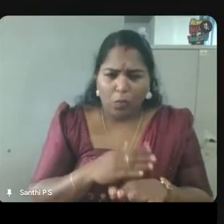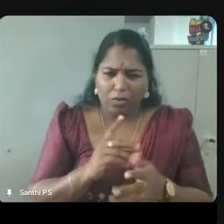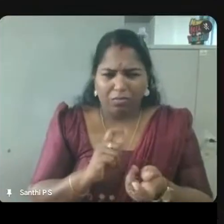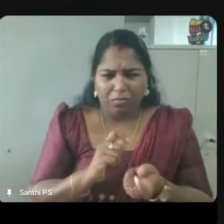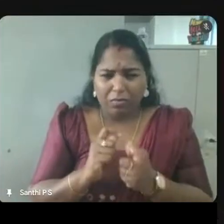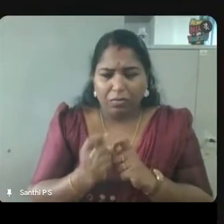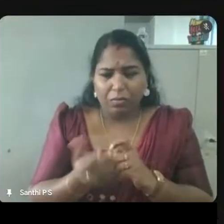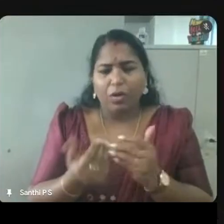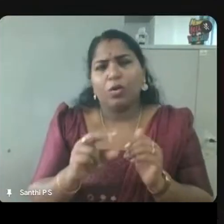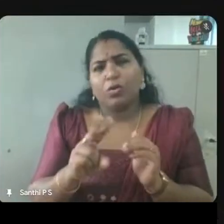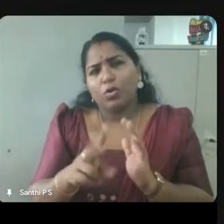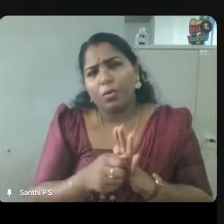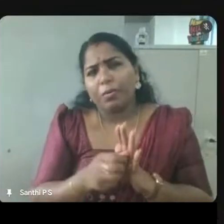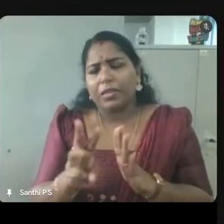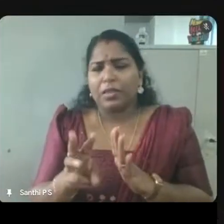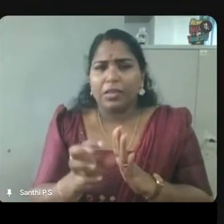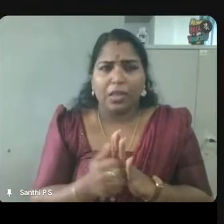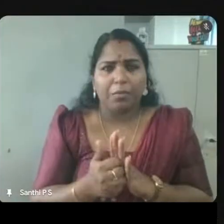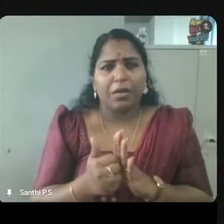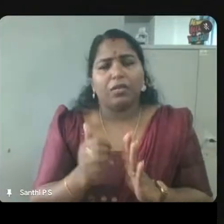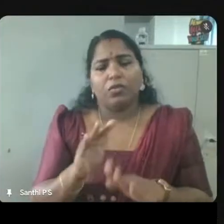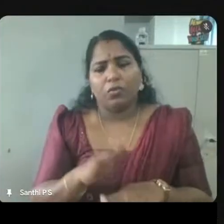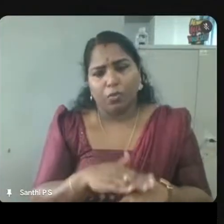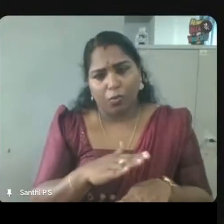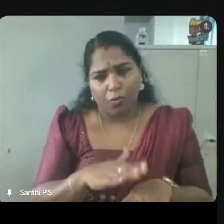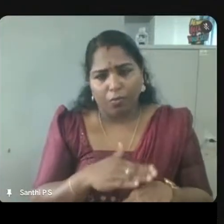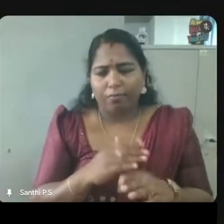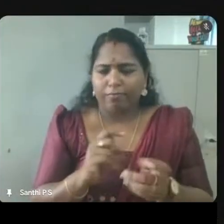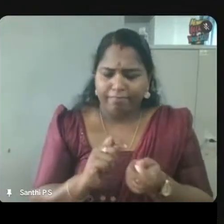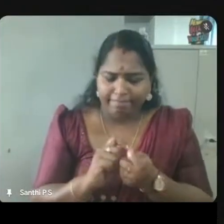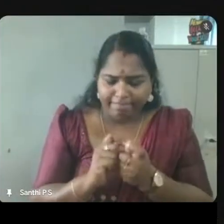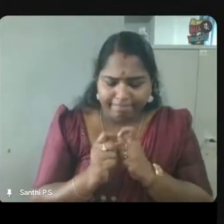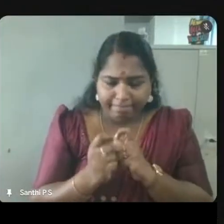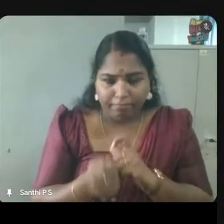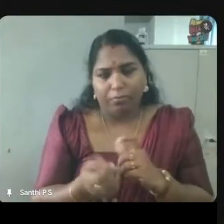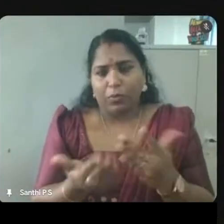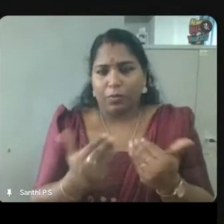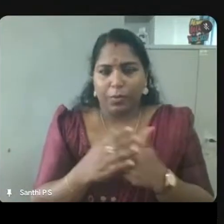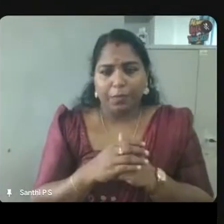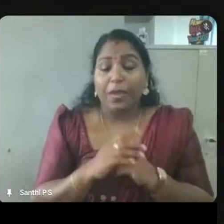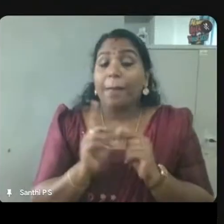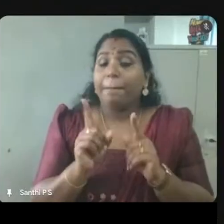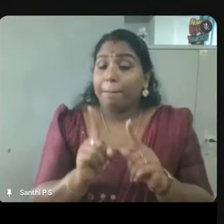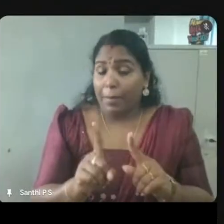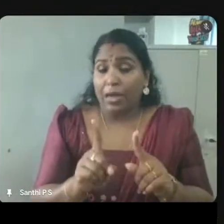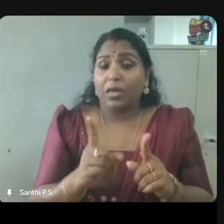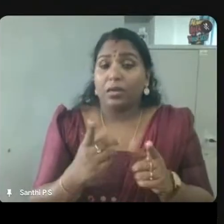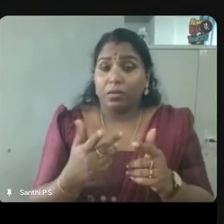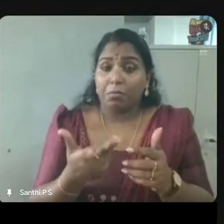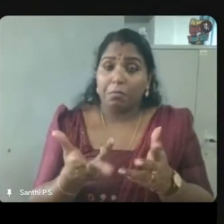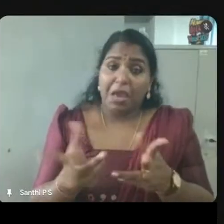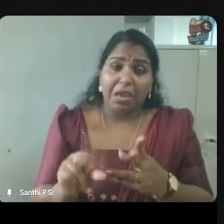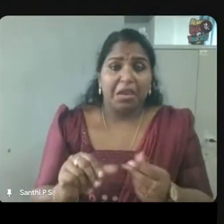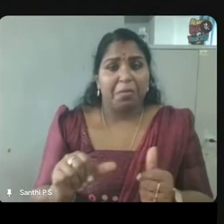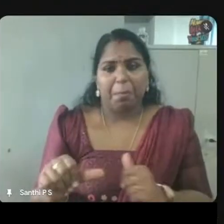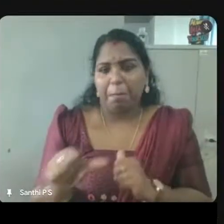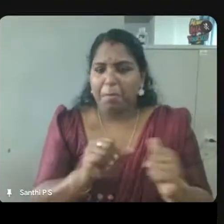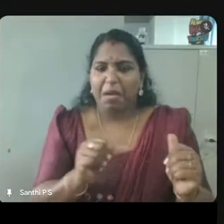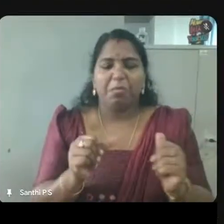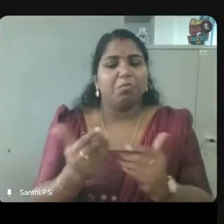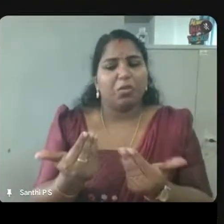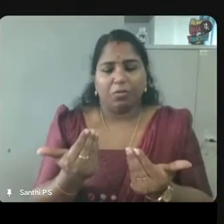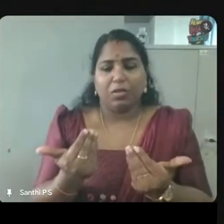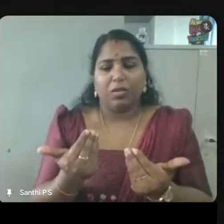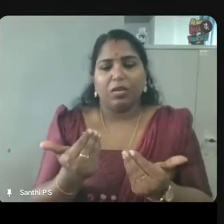ഇത് കുറഞ്ഞു വന്ന് കംപ്ലീറ്റ് ആയിട്ട് ഇത് മാറിപ്പോകുന്ന ഒരു അവസ്ഥയാണ്. പക്ഷെ ഇത് വീണ്ടും വരാം, റിക്കറൻസ് വരാം. ഇത് വരാനും ഇത്